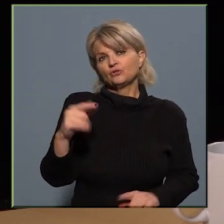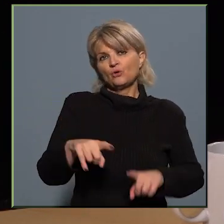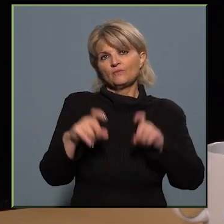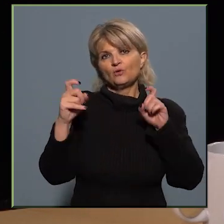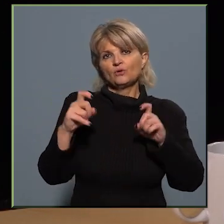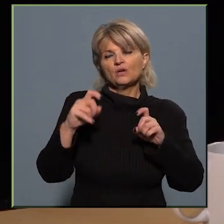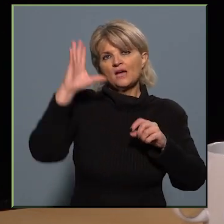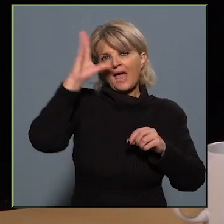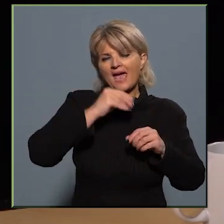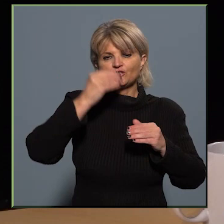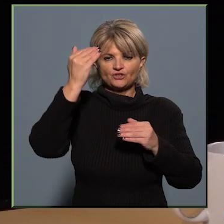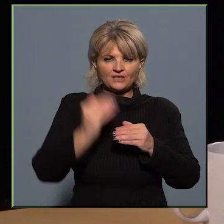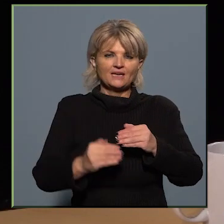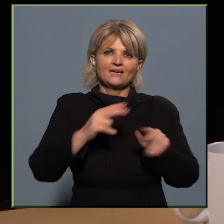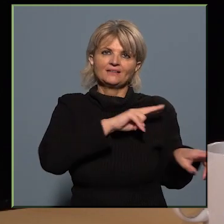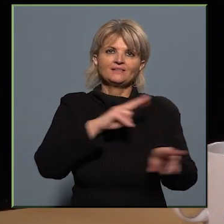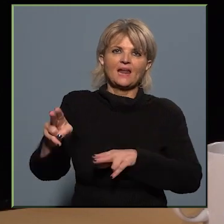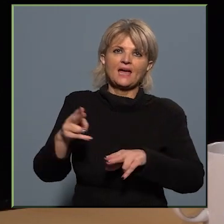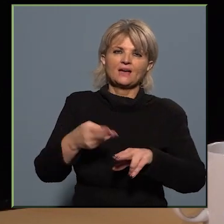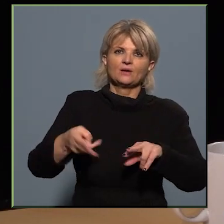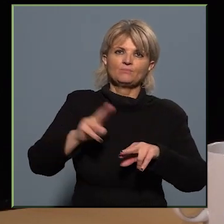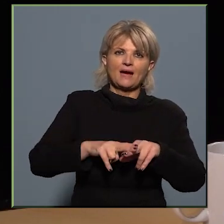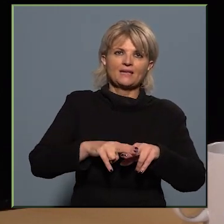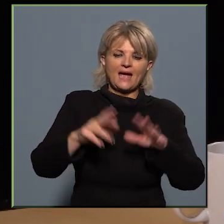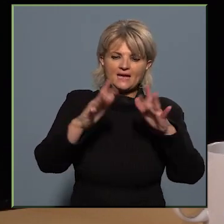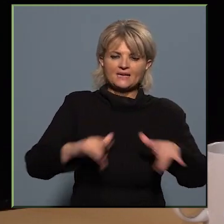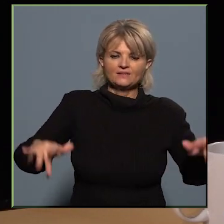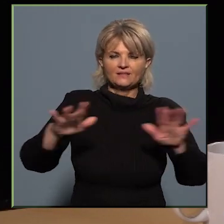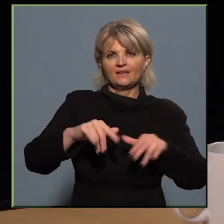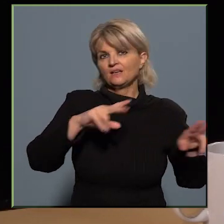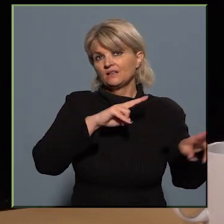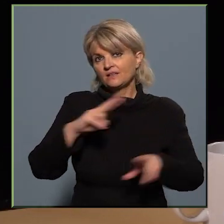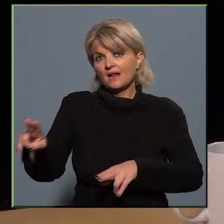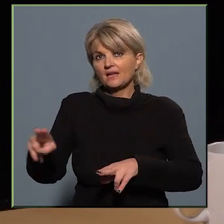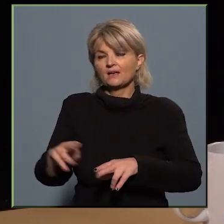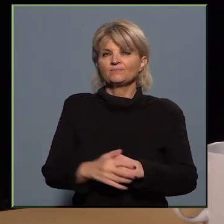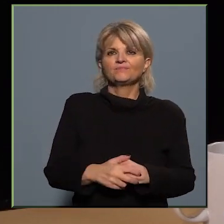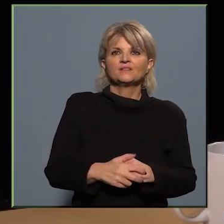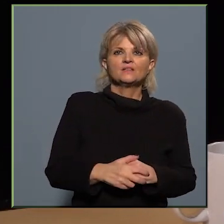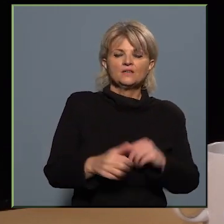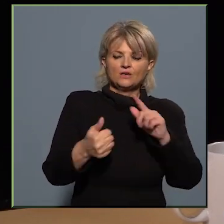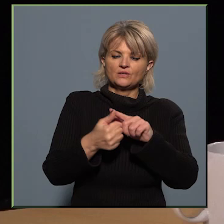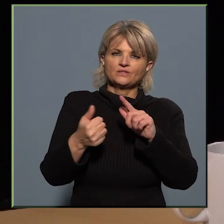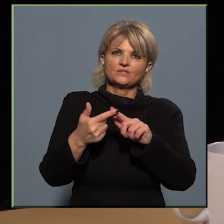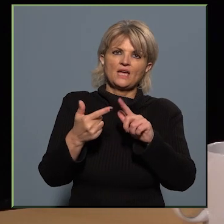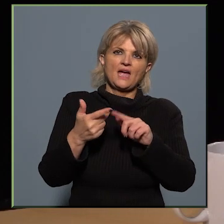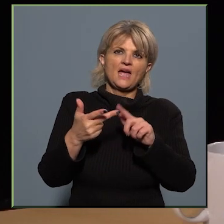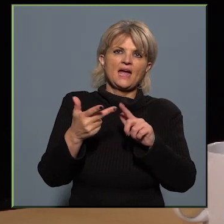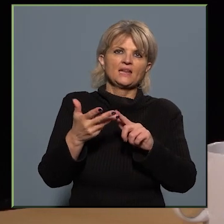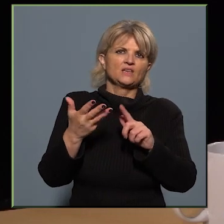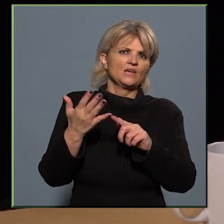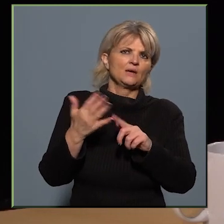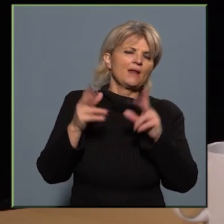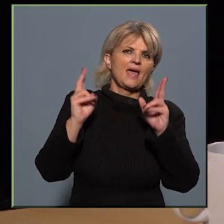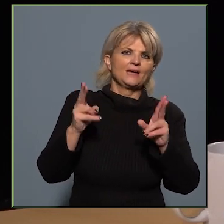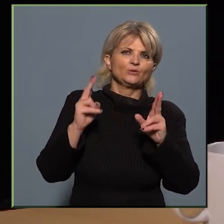van a pálya, illetve teli van a tér, hiszen az egyéb, mondjuk azt attrakciók, a szelfiző szán is